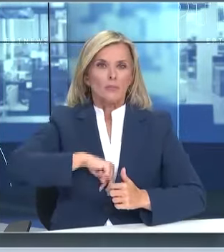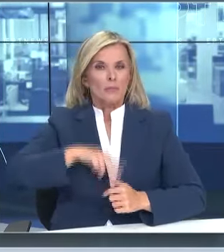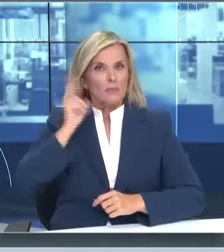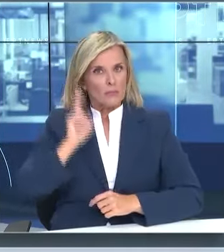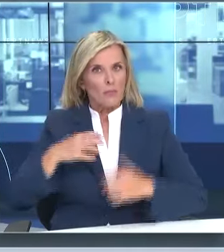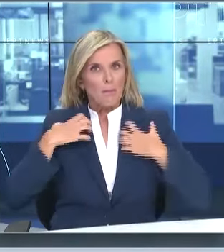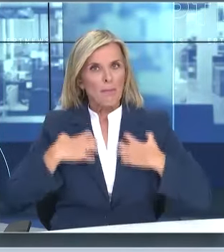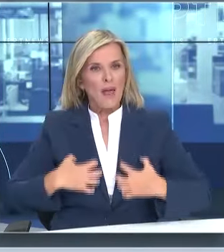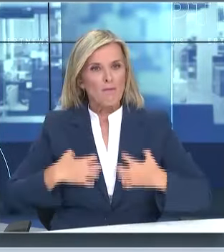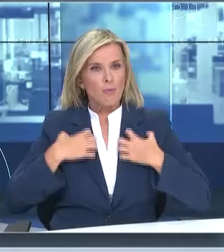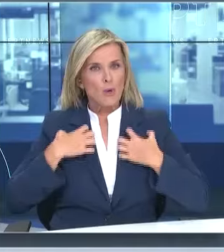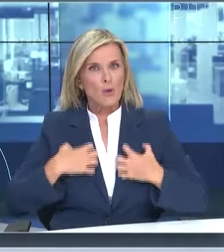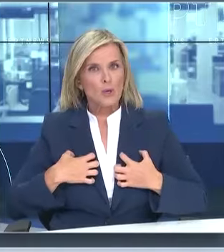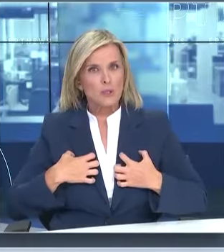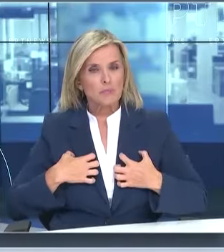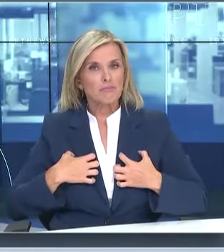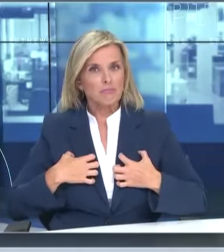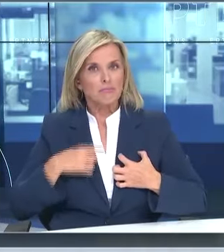το ζήτημα αυτό?